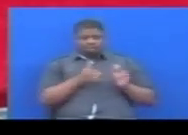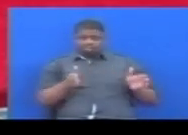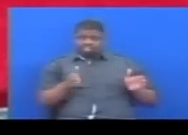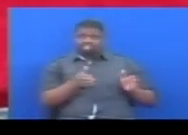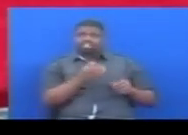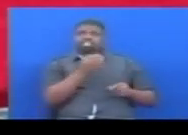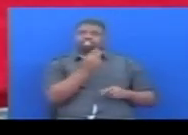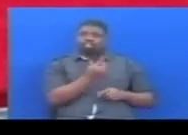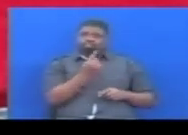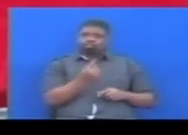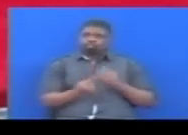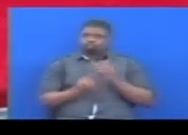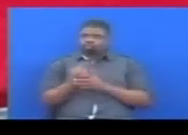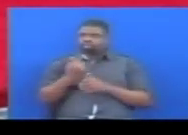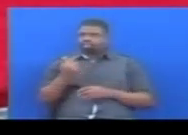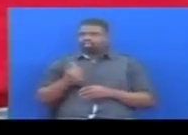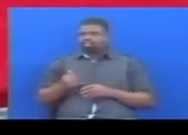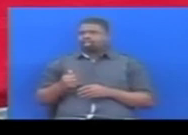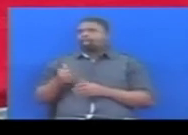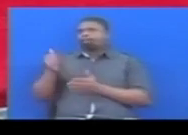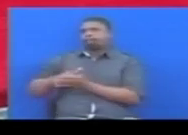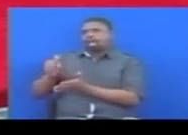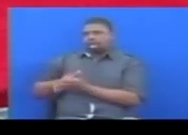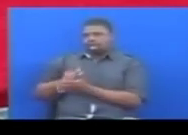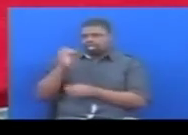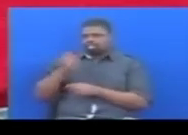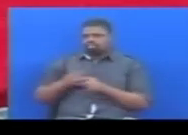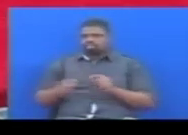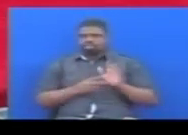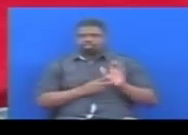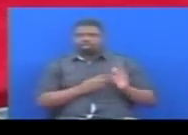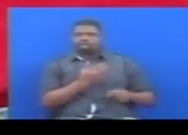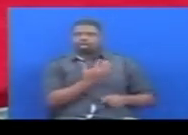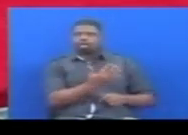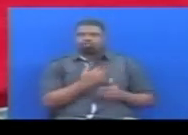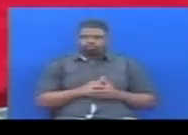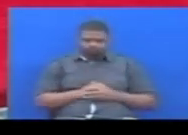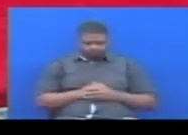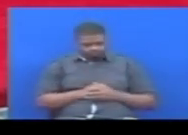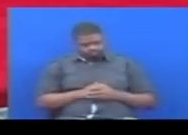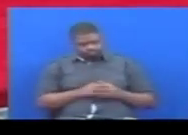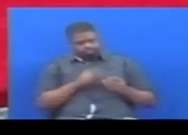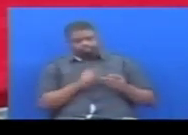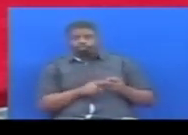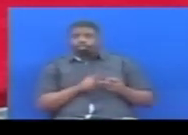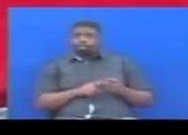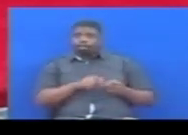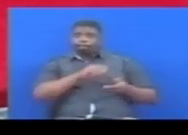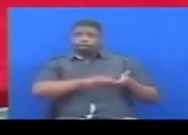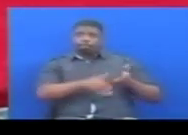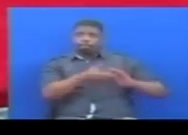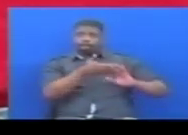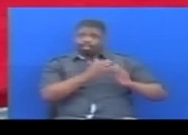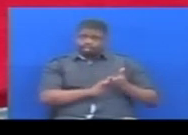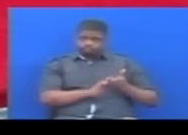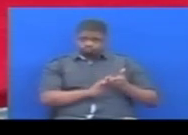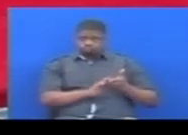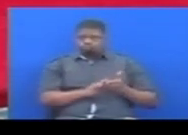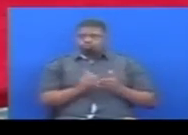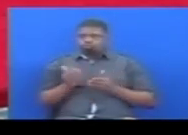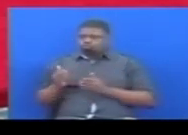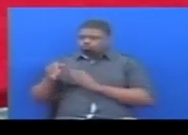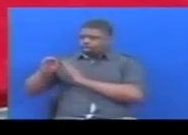zilijazwa na watumishi kutoka Tanzania bara ikiwa ni 75%. B. Tangu kufikiwa kwa makubaliano ya utaratibu wa